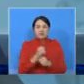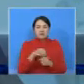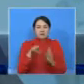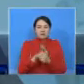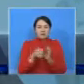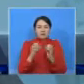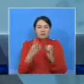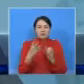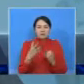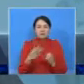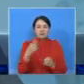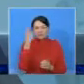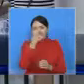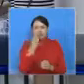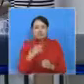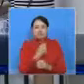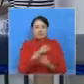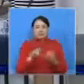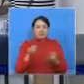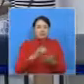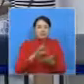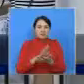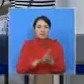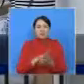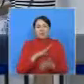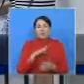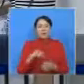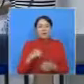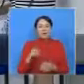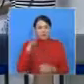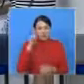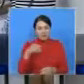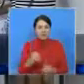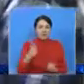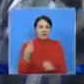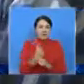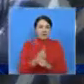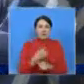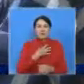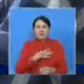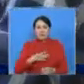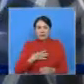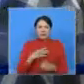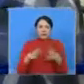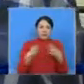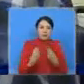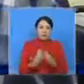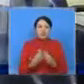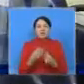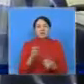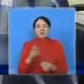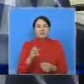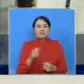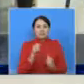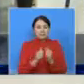ішінде 14-ті бұл жеке клиникалар. Тіркеудің өзіндік қағидаттары белгілі. Алғашқысы, әрі маңыздысы отбасылық қағидат.